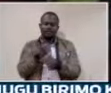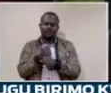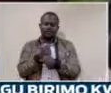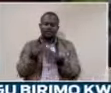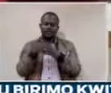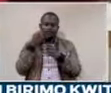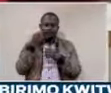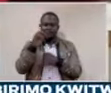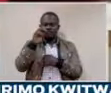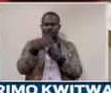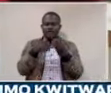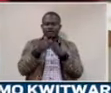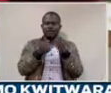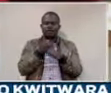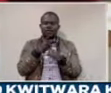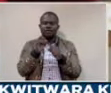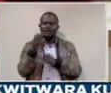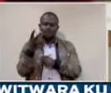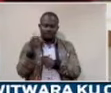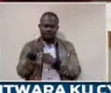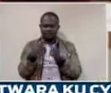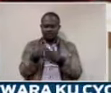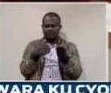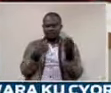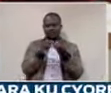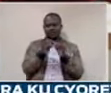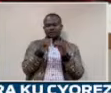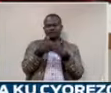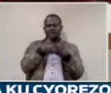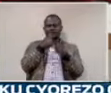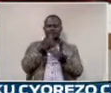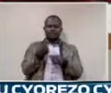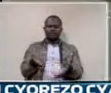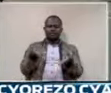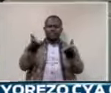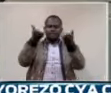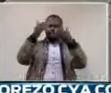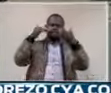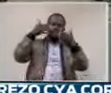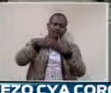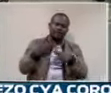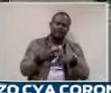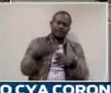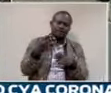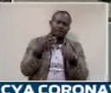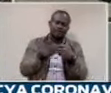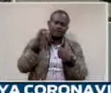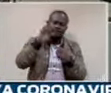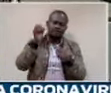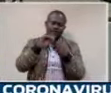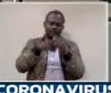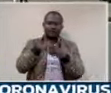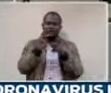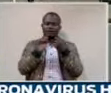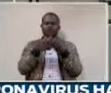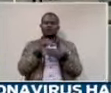Mu kwezi kwa kabiri umwaka w'2020 umubare w'abafite akazi warazamutse bagira kuri 48% mu